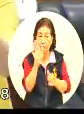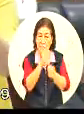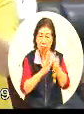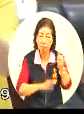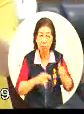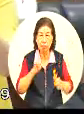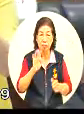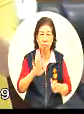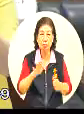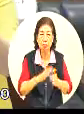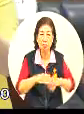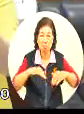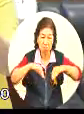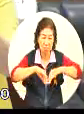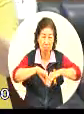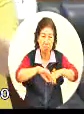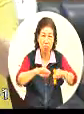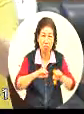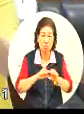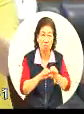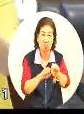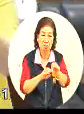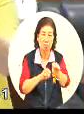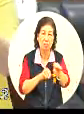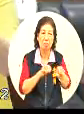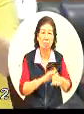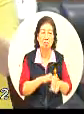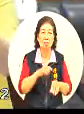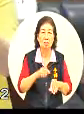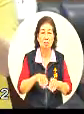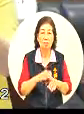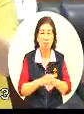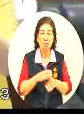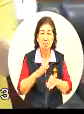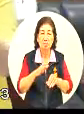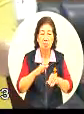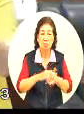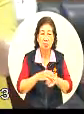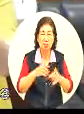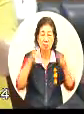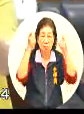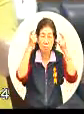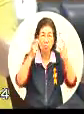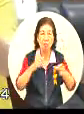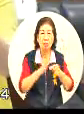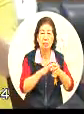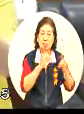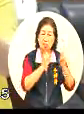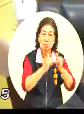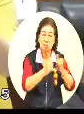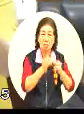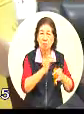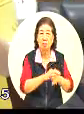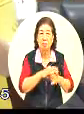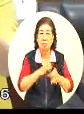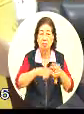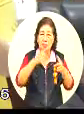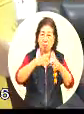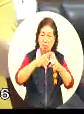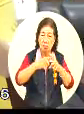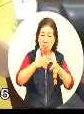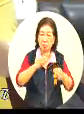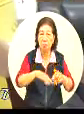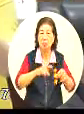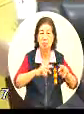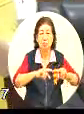也带来我们高雄人哦的生活交通一个沉重的负担啊，所以这一定要好好的